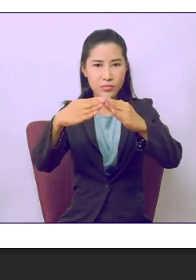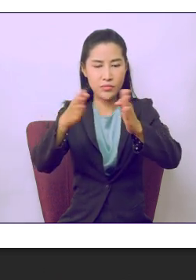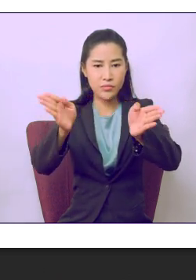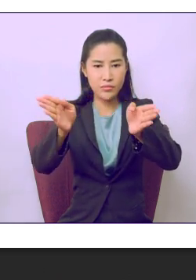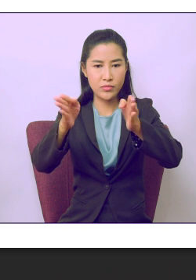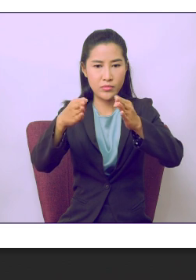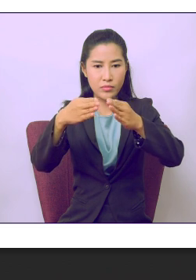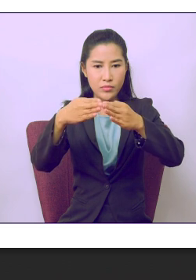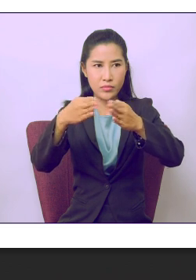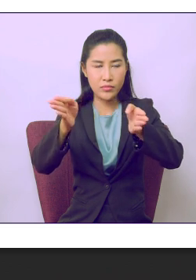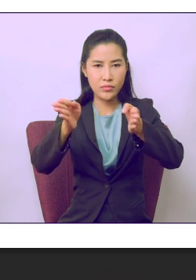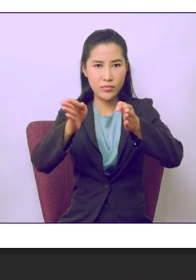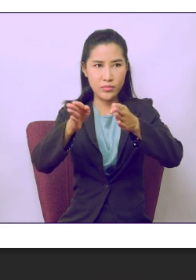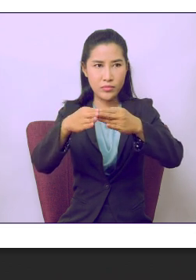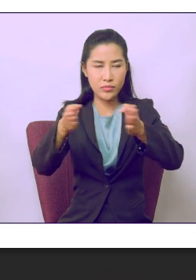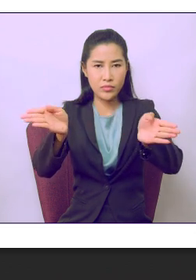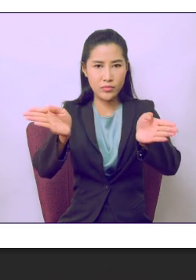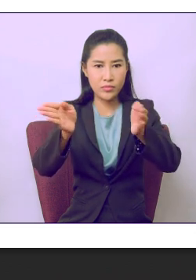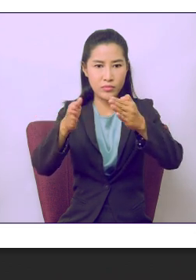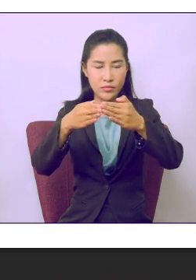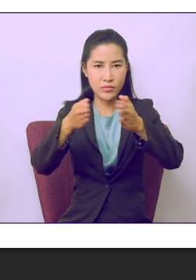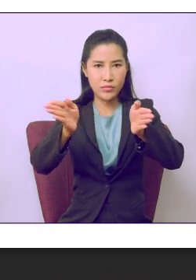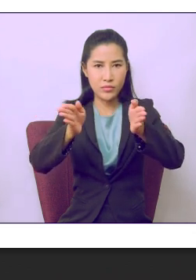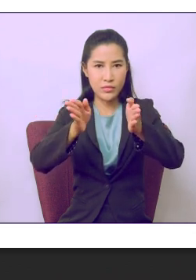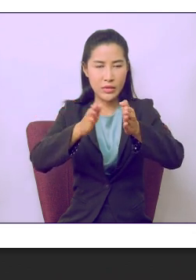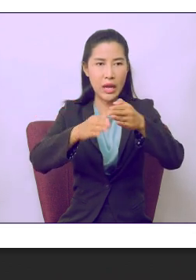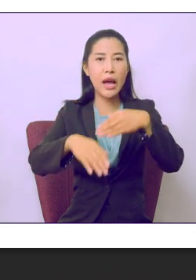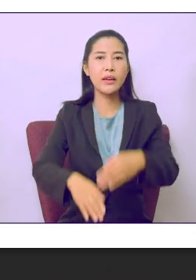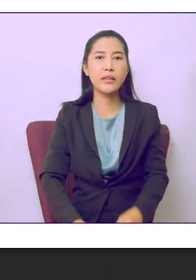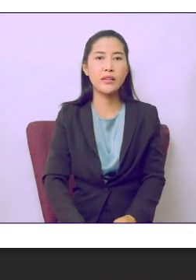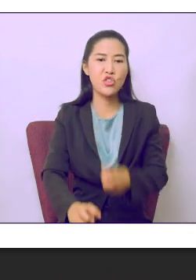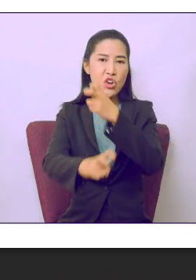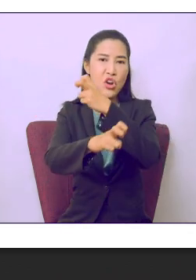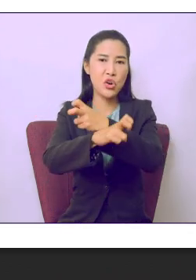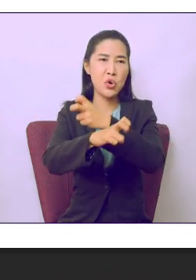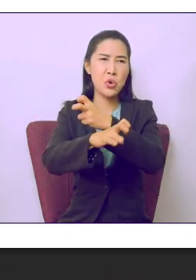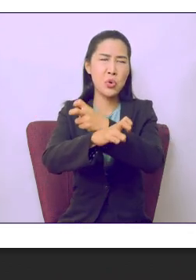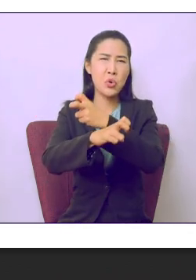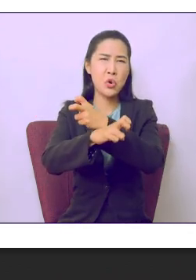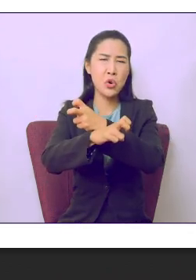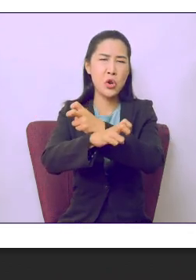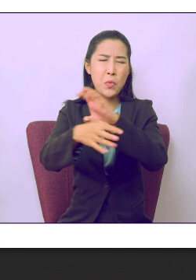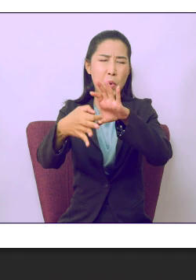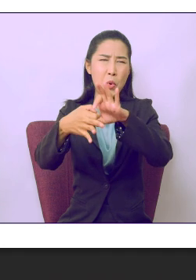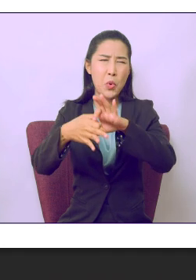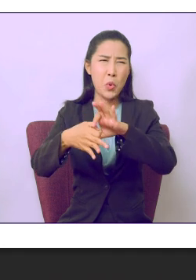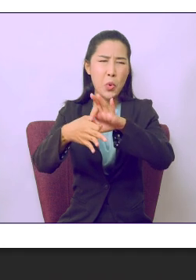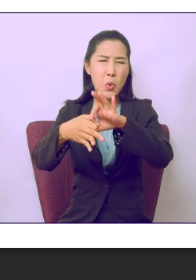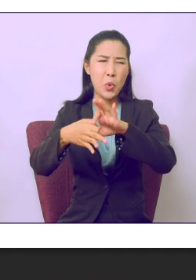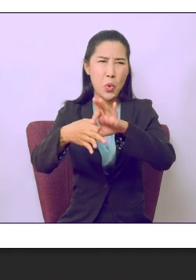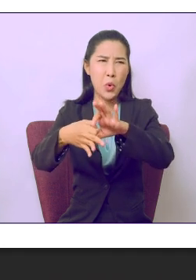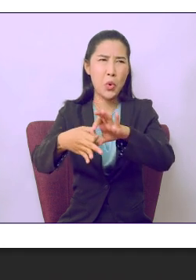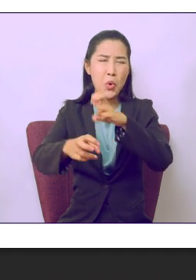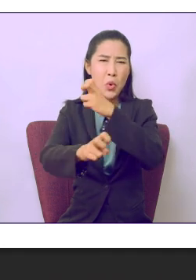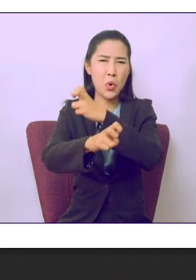การคายนะครับคายข้อต่อที่มันติดอยู่อ่ะนะครับเอาภาษาบ้านๆเราะกันนะครับให้นะ